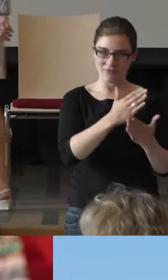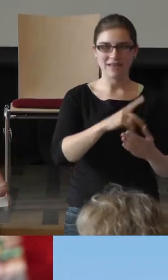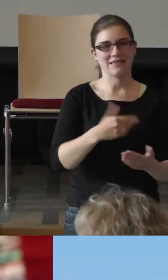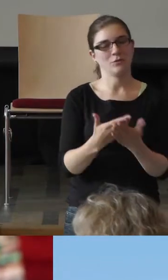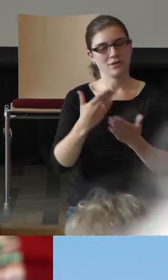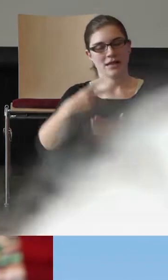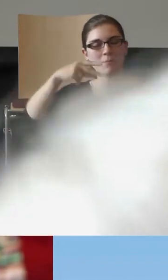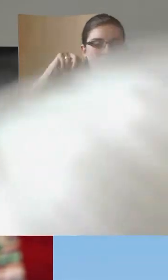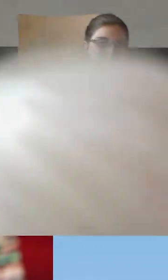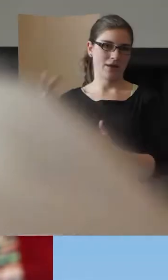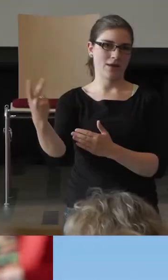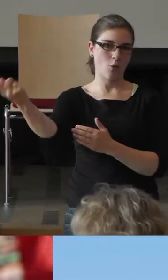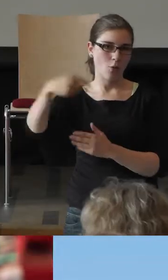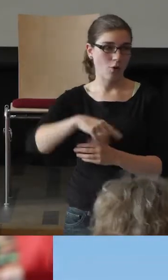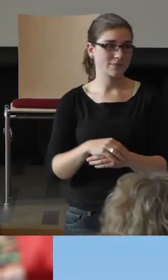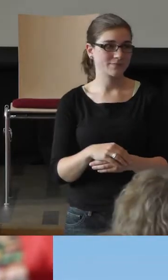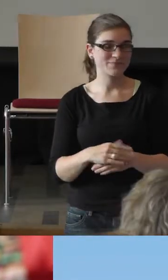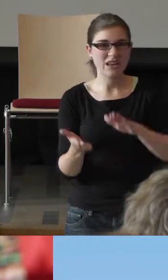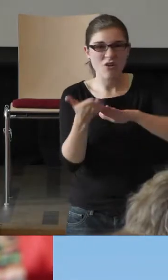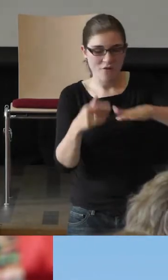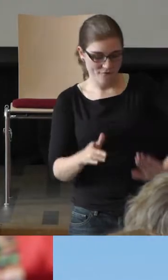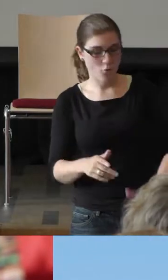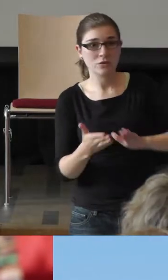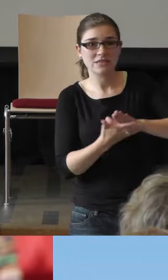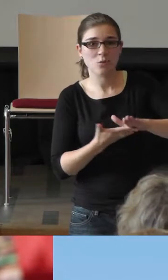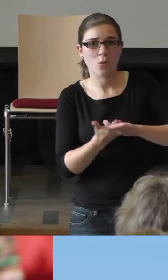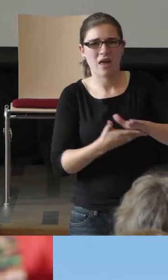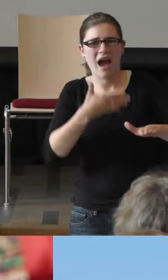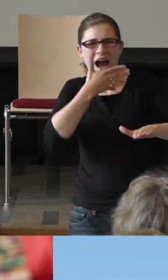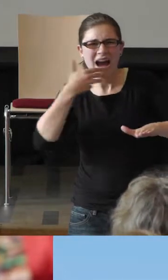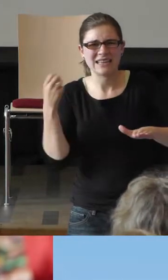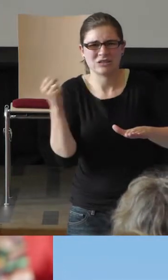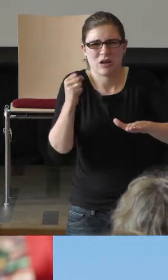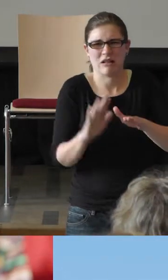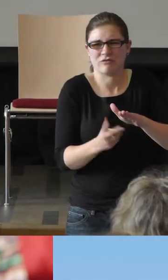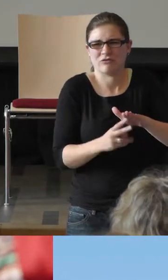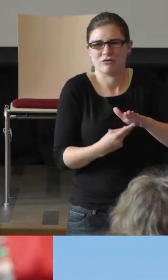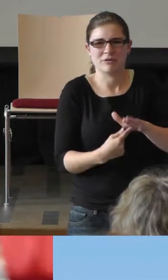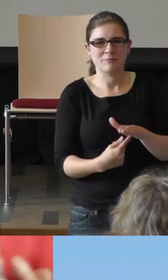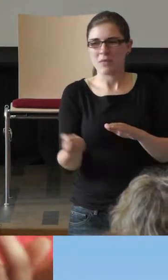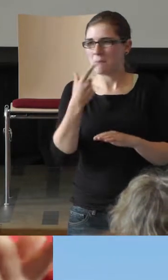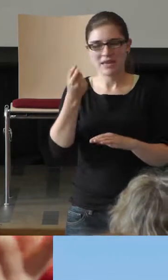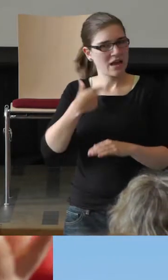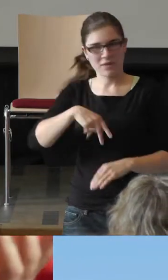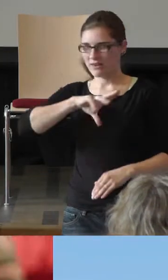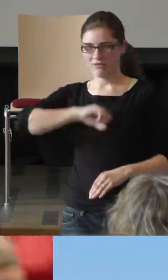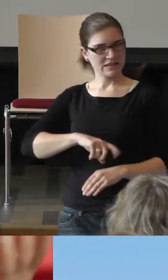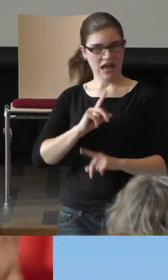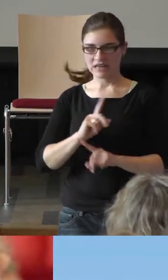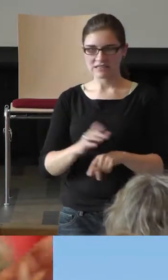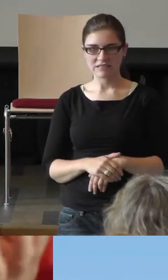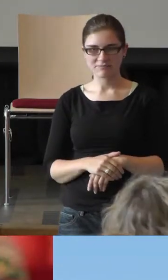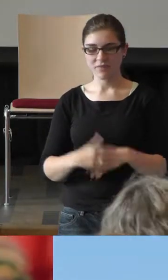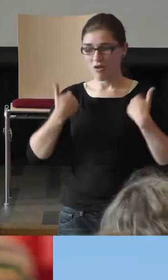brennend heiß ist Tag und Nacht. Medikamente schlagen überhaupt nicht an beziehungsweise ich vertrage sie nicht. Diese Physiotherapie,